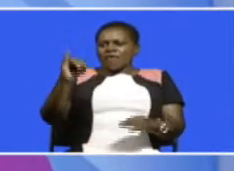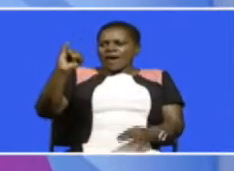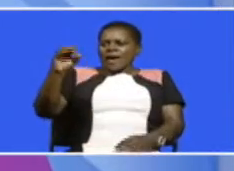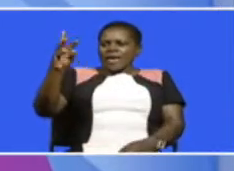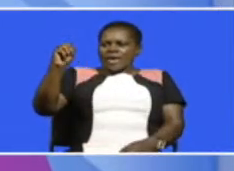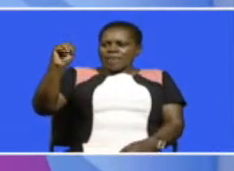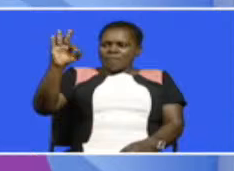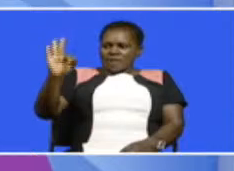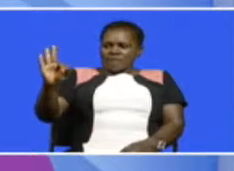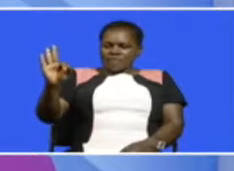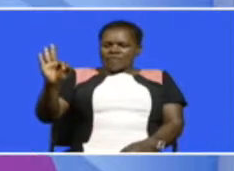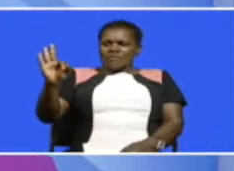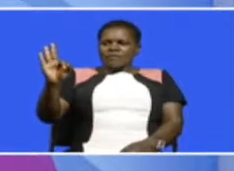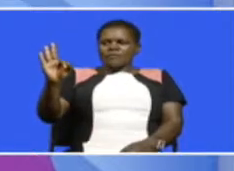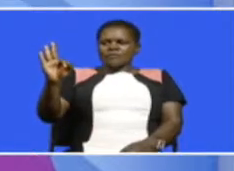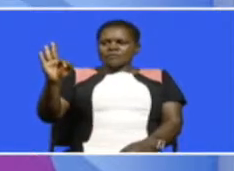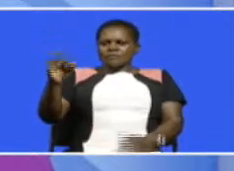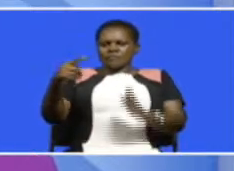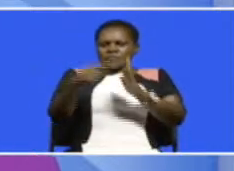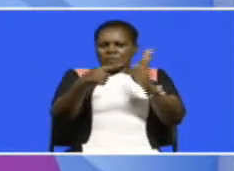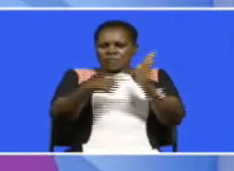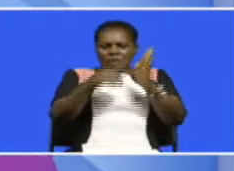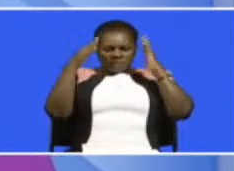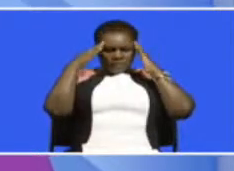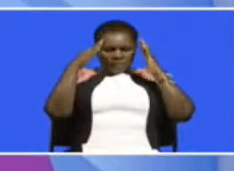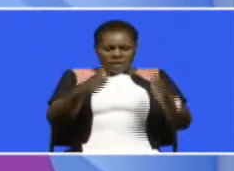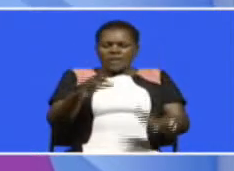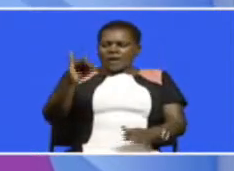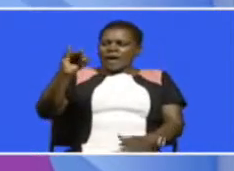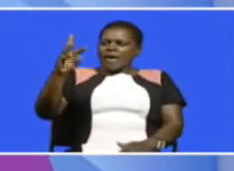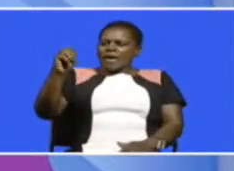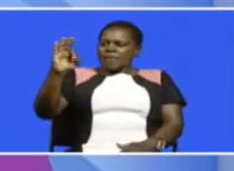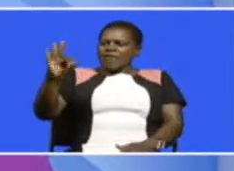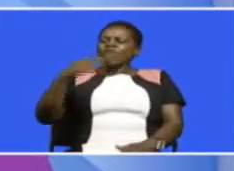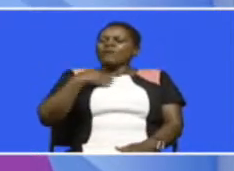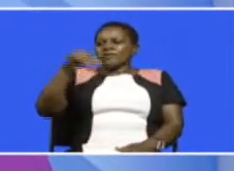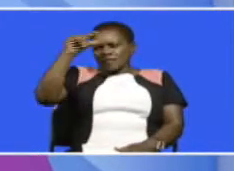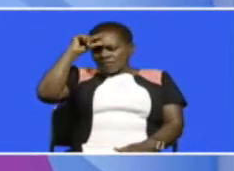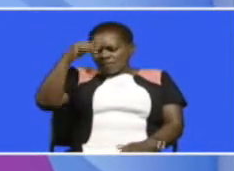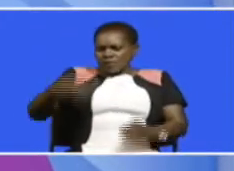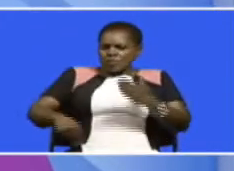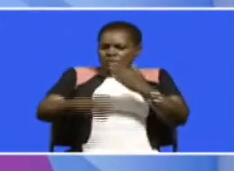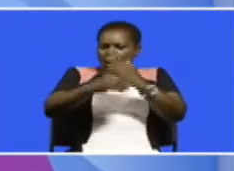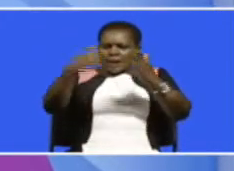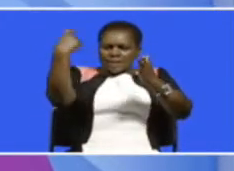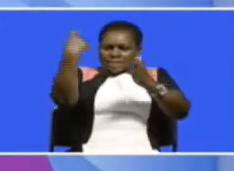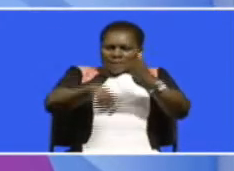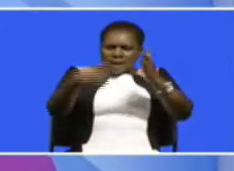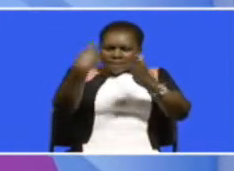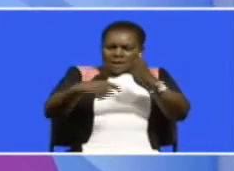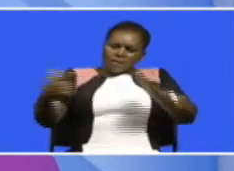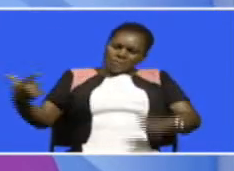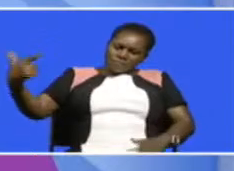ya fedha ya kimataifa IMF yatazingatiwa. IMF inaitaka serikali kuongeza ushuru katika bidhaa za